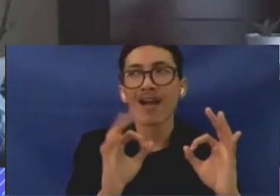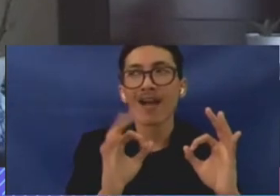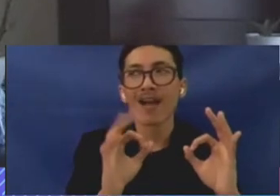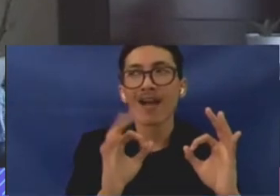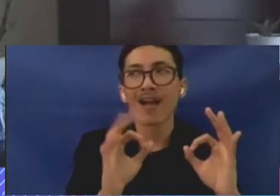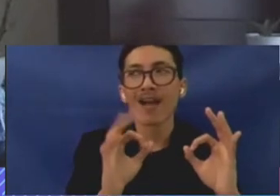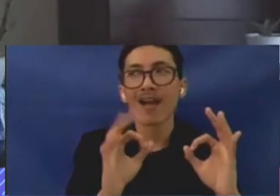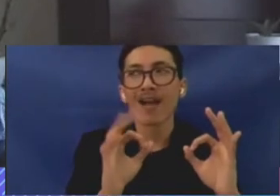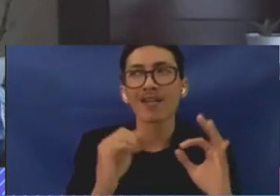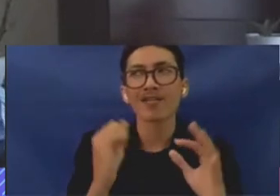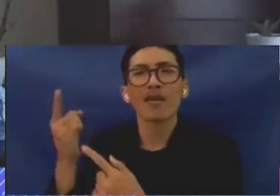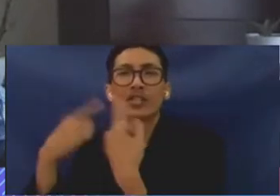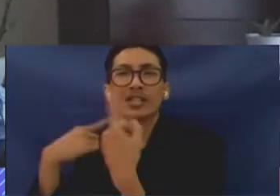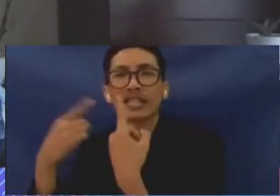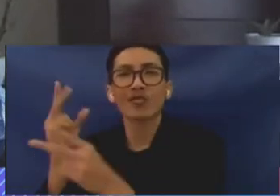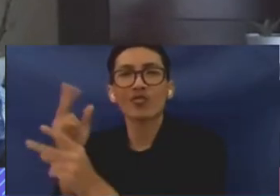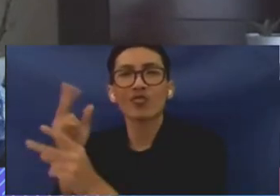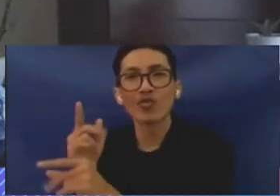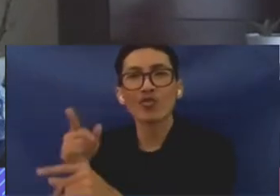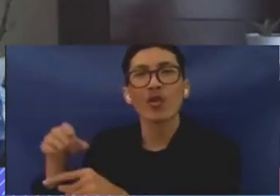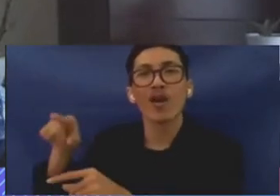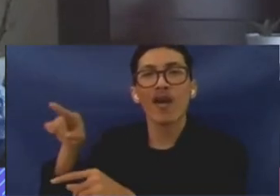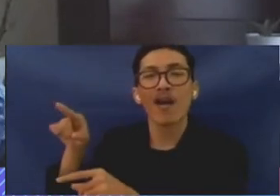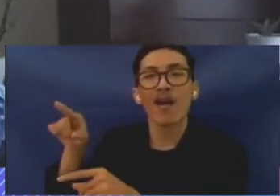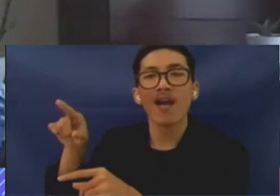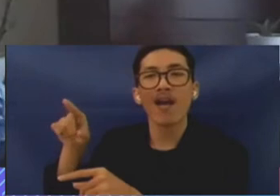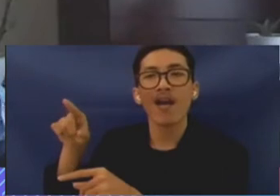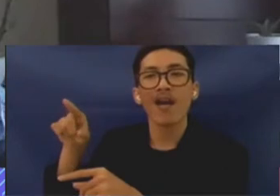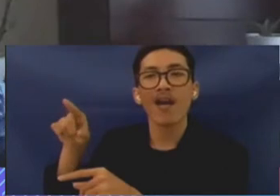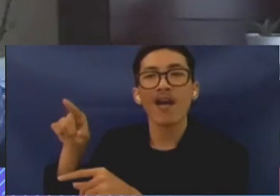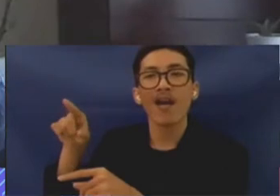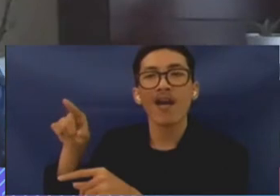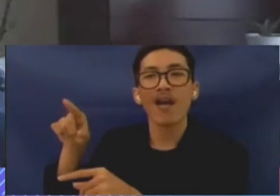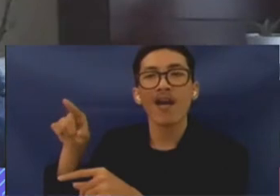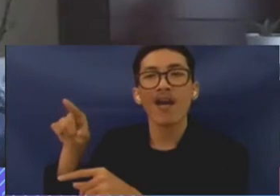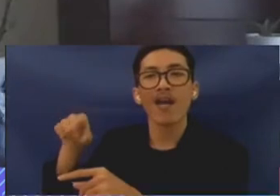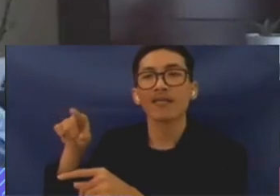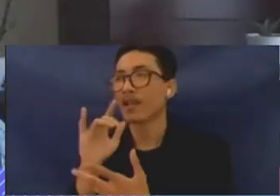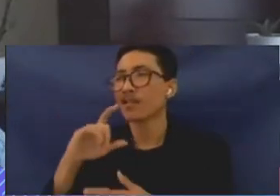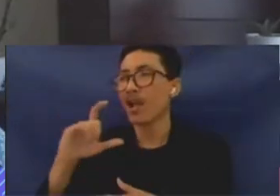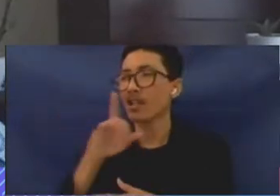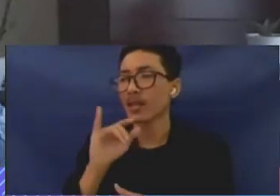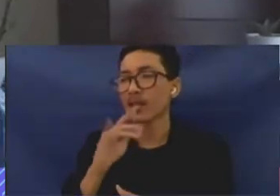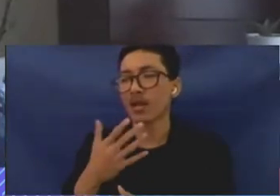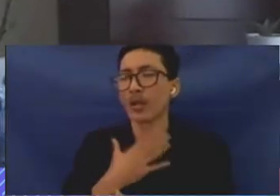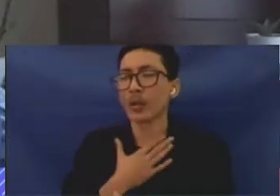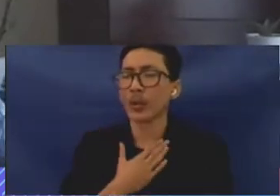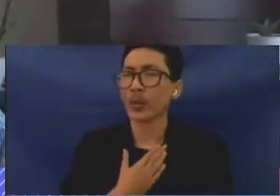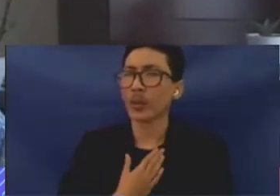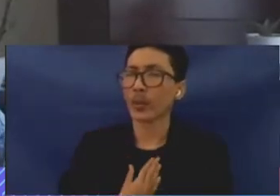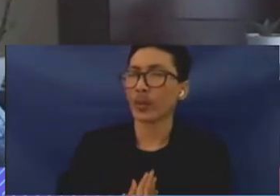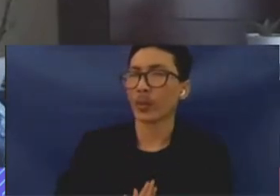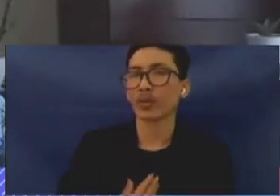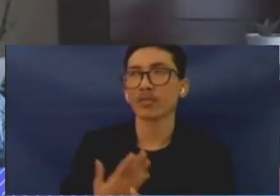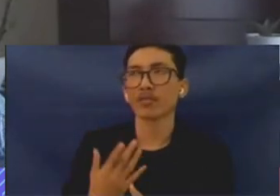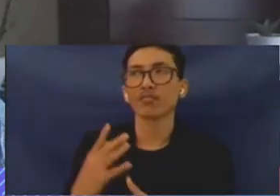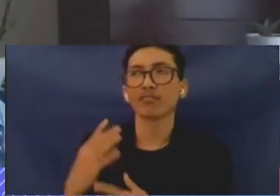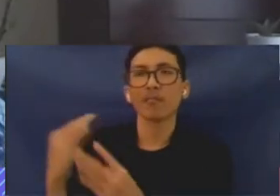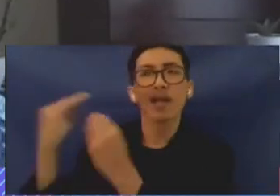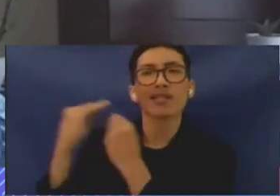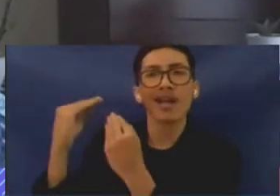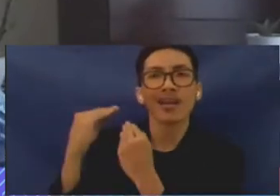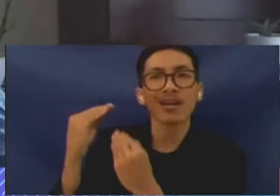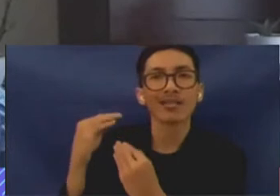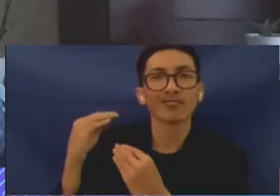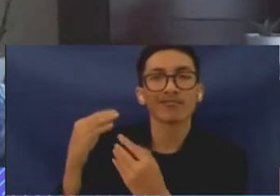untuk mencegah mereka putus asa dengan kemajuan belajar saya. Tanpa cinta dan dukungan